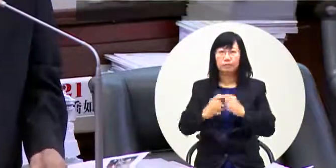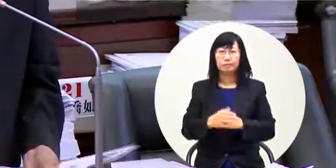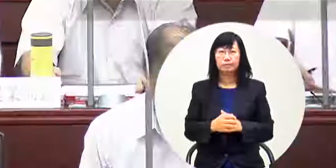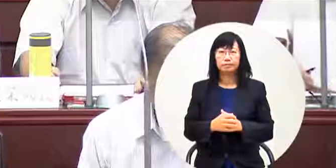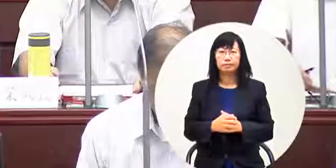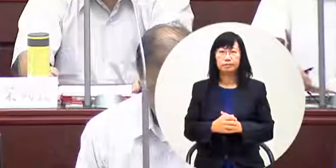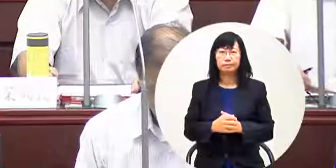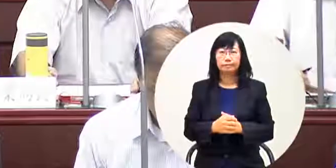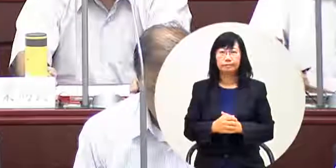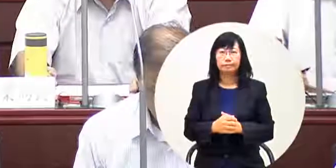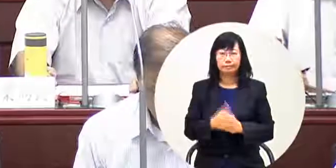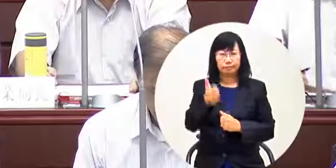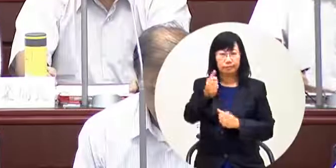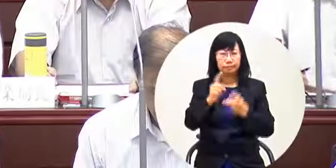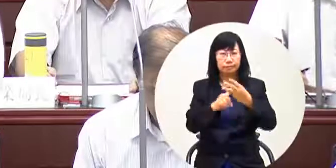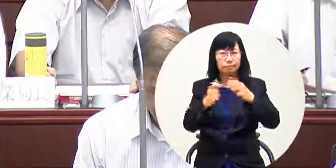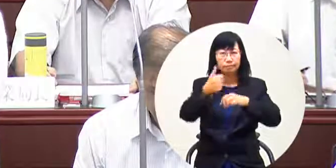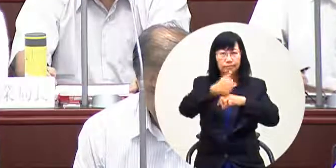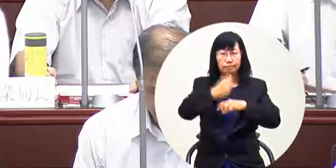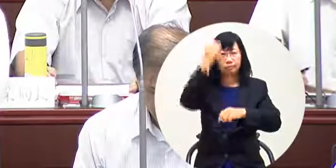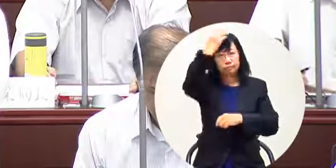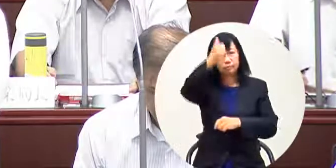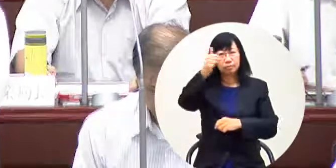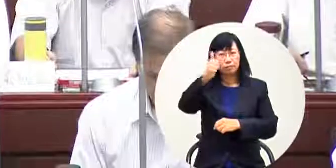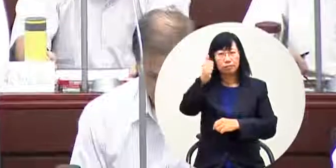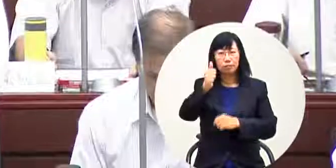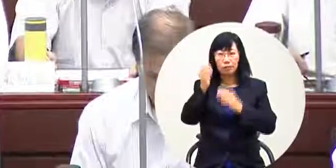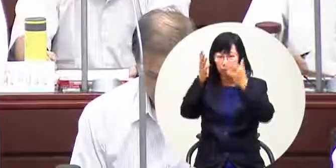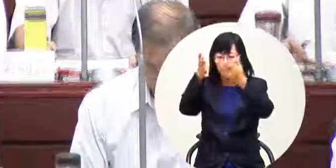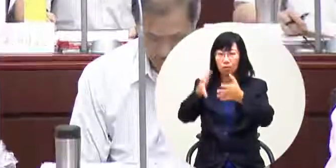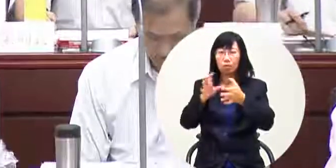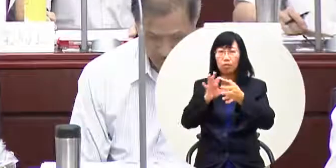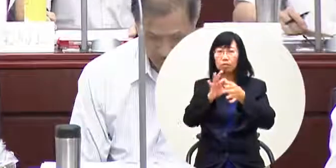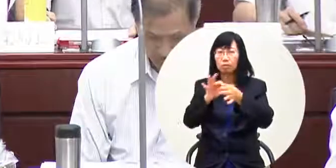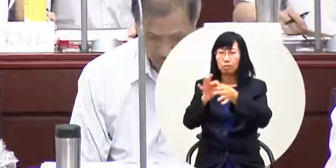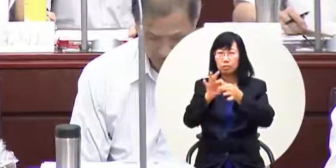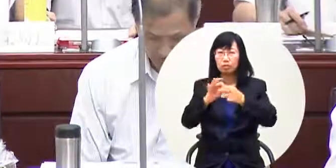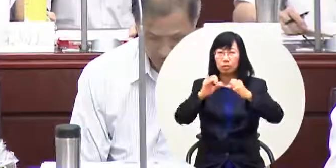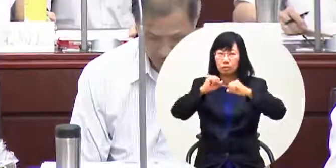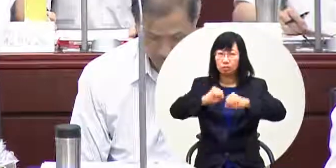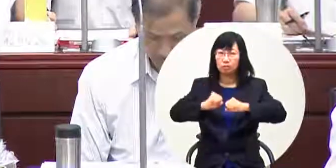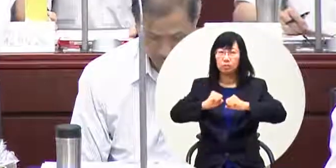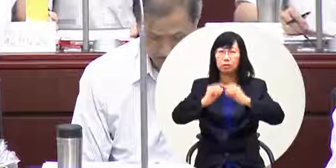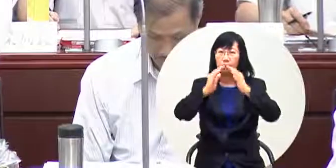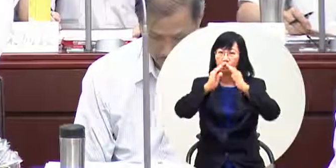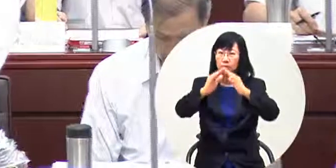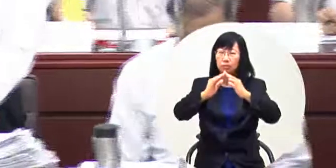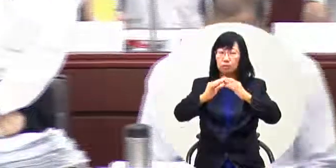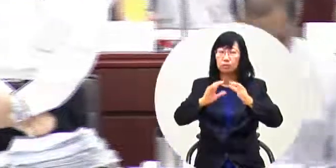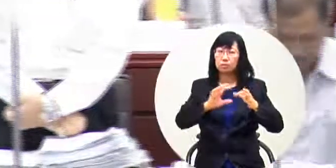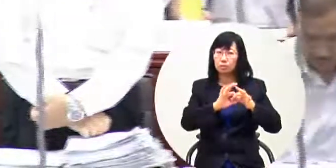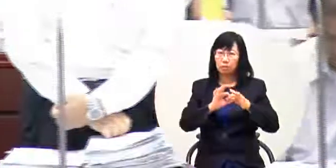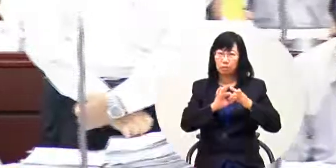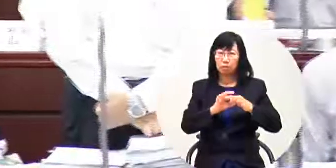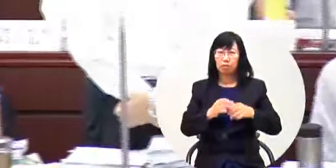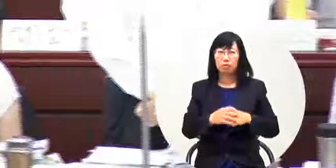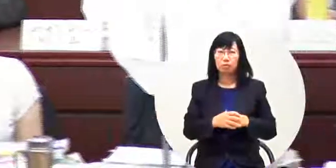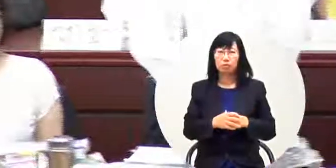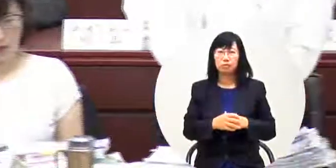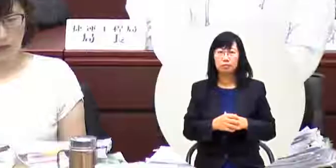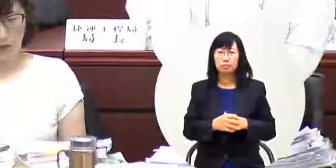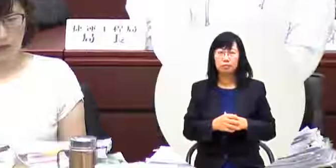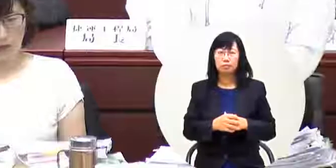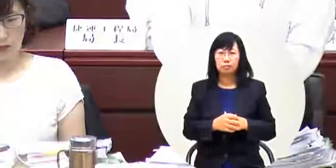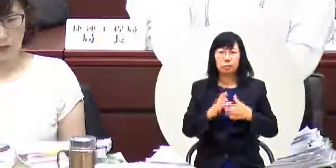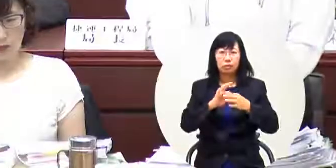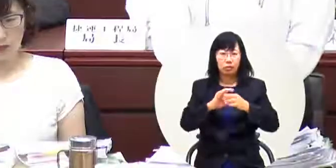谢谢郑议员对于整个健康城市的策略的一个关心。确实在整个健康的促进里面，三段五